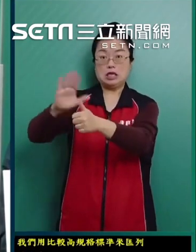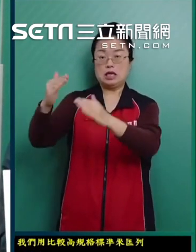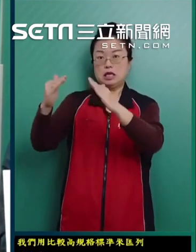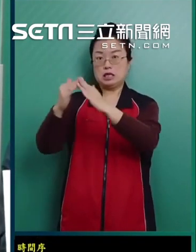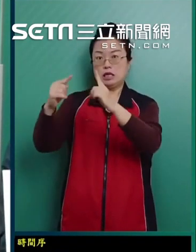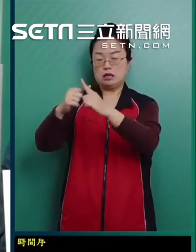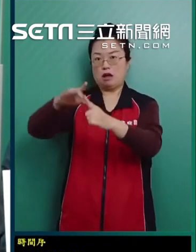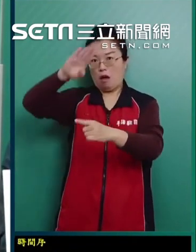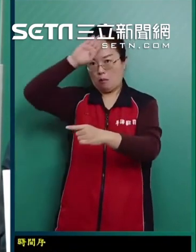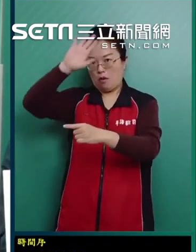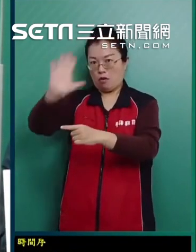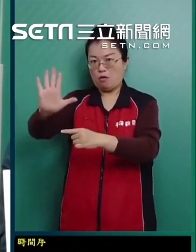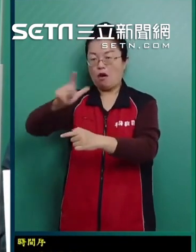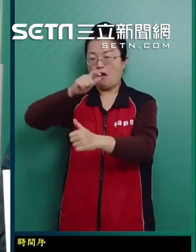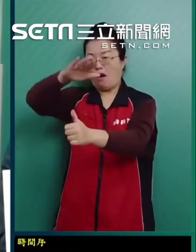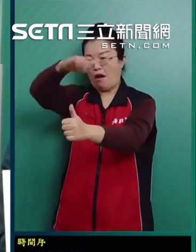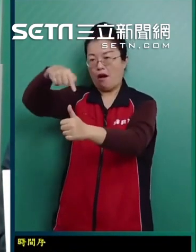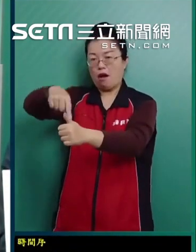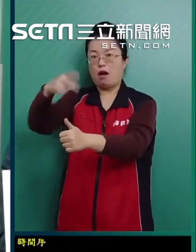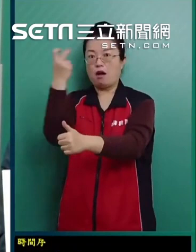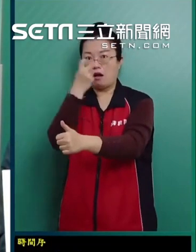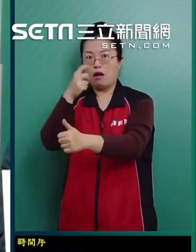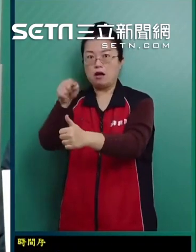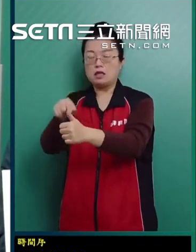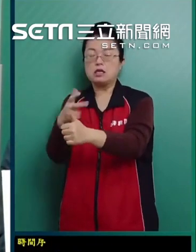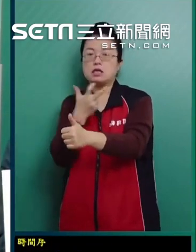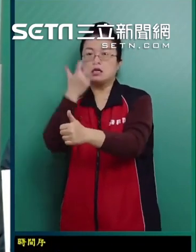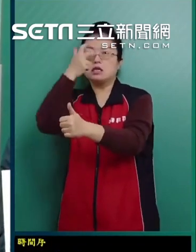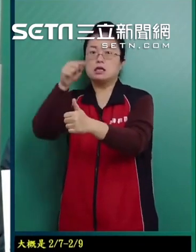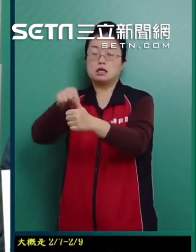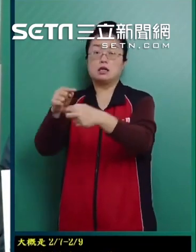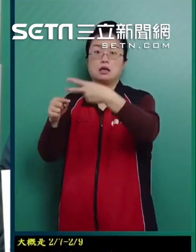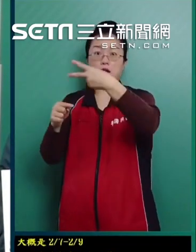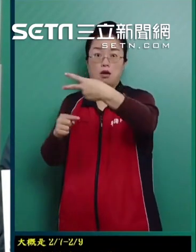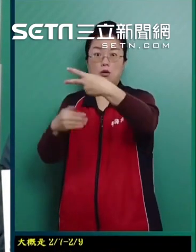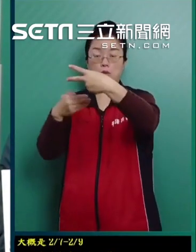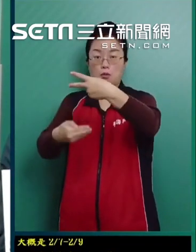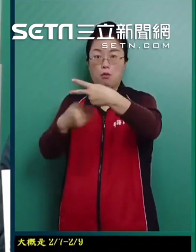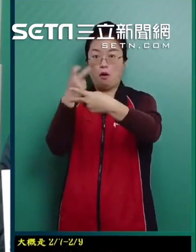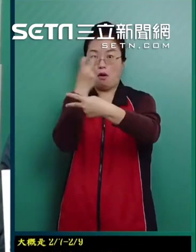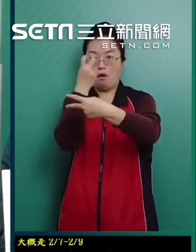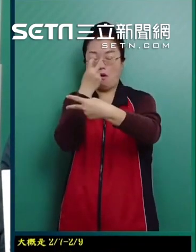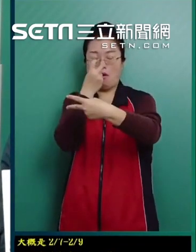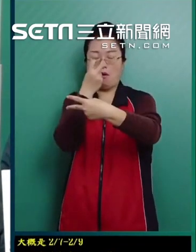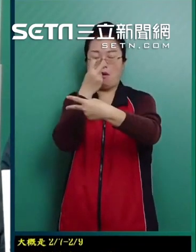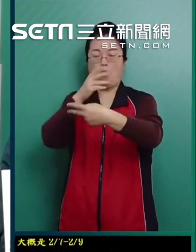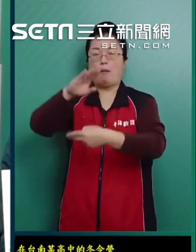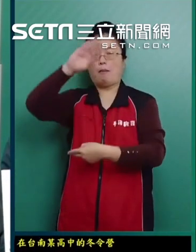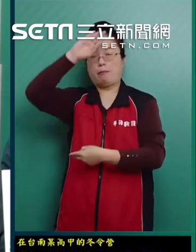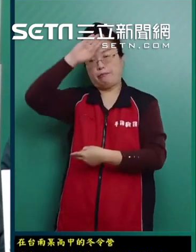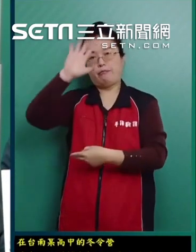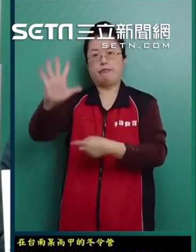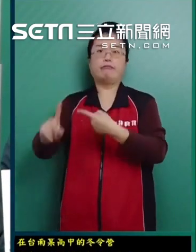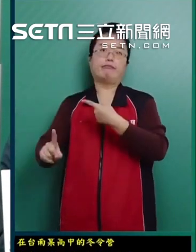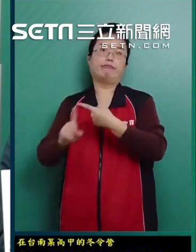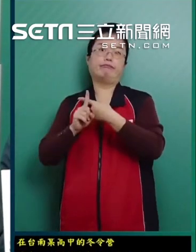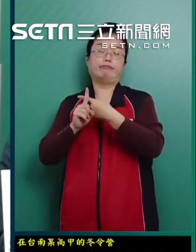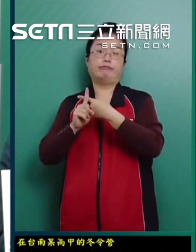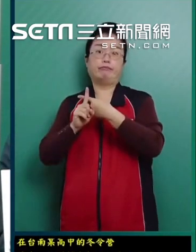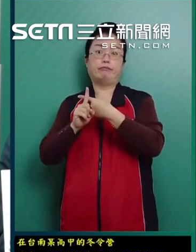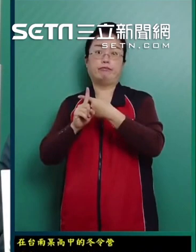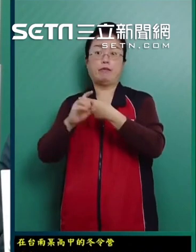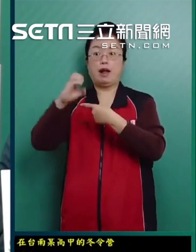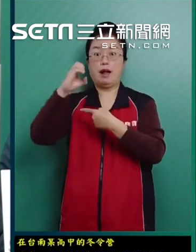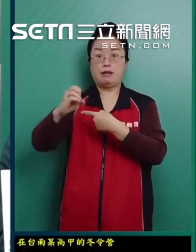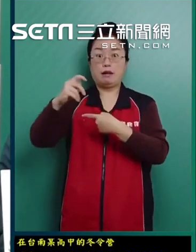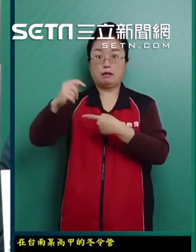去采检，一采检之下，在2月9号采检的结果出来了，是阳性，然后 CT 值